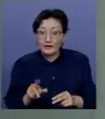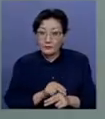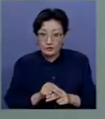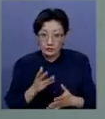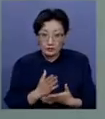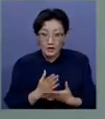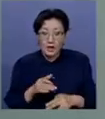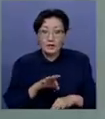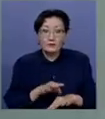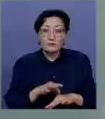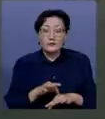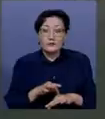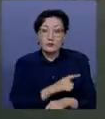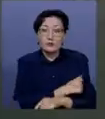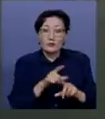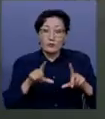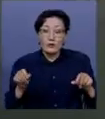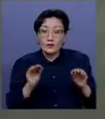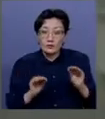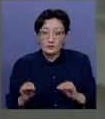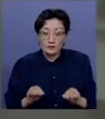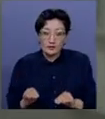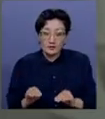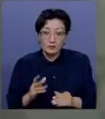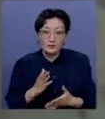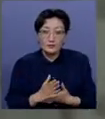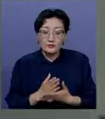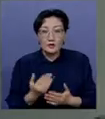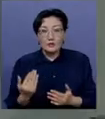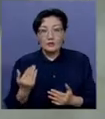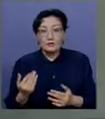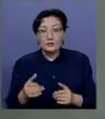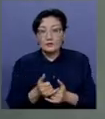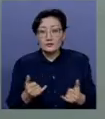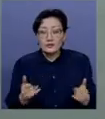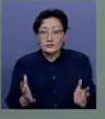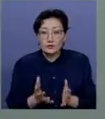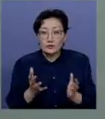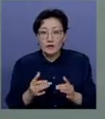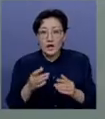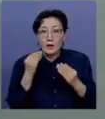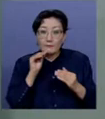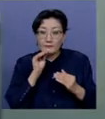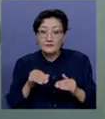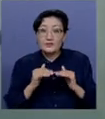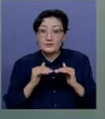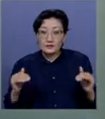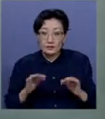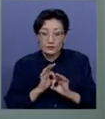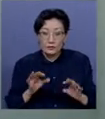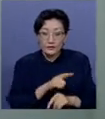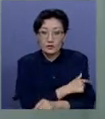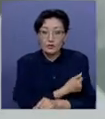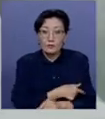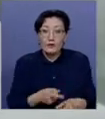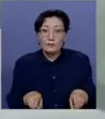жатыр. Науқастар емхананың озық жабдықтарымен жарықтандырылғанын, оларға жасалатын күтімнің кәсіби деңгейде екенін баса айтса, дәрігерлер